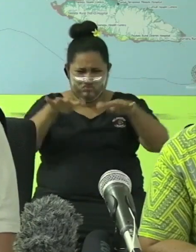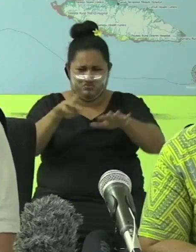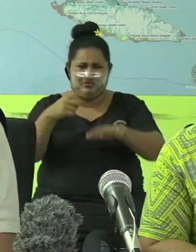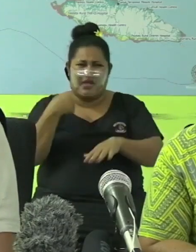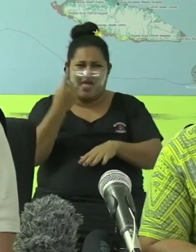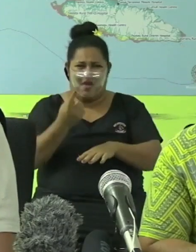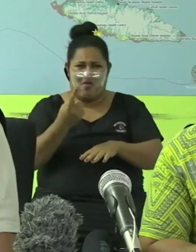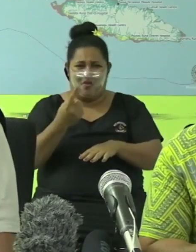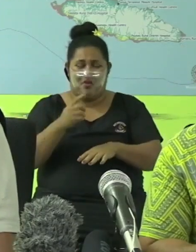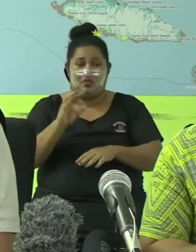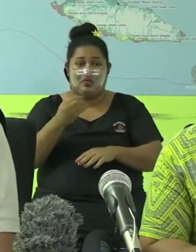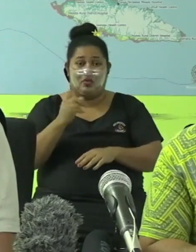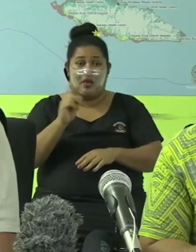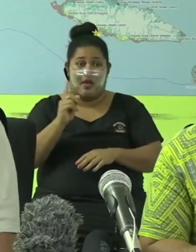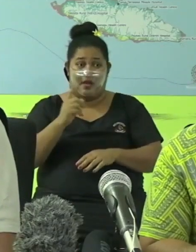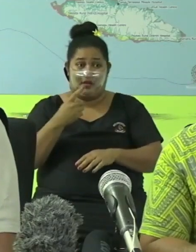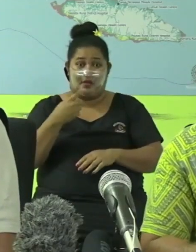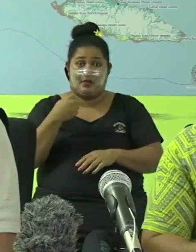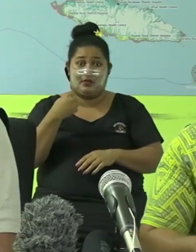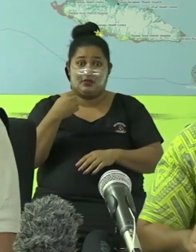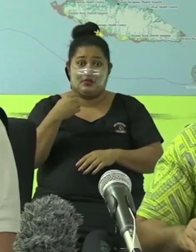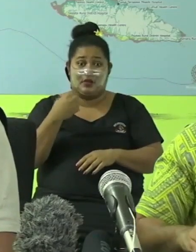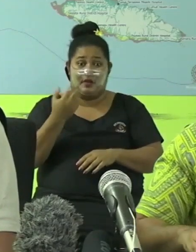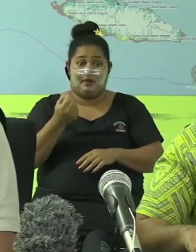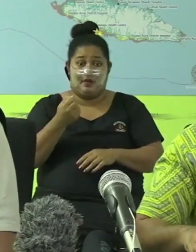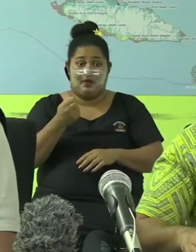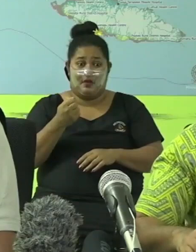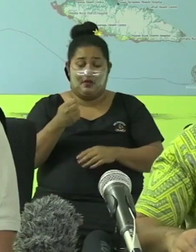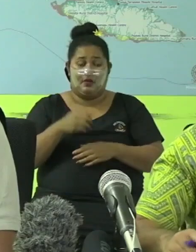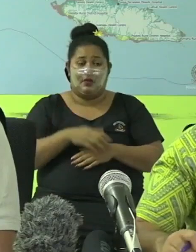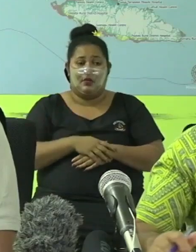le tulaga ua faataoto ai nei o lea o le